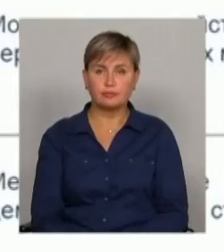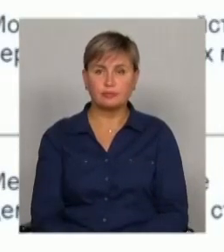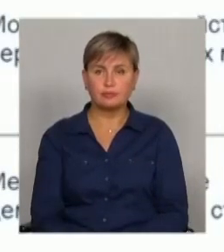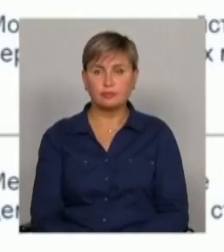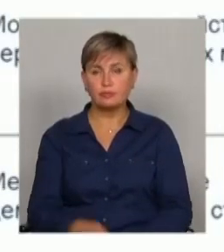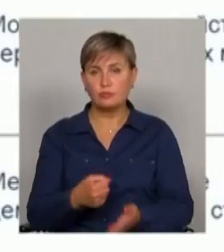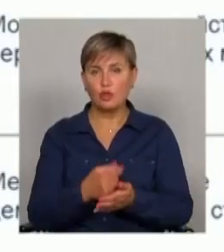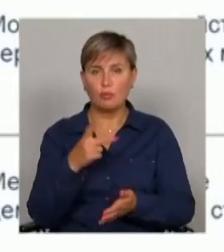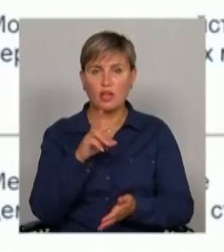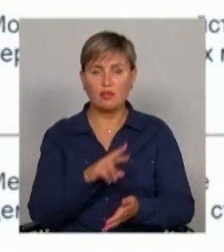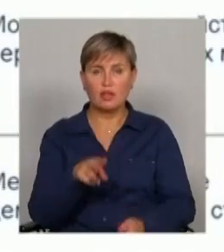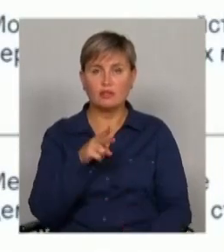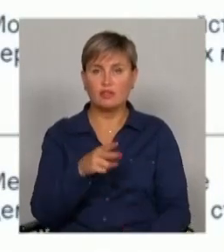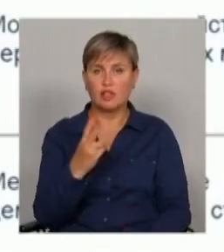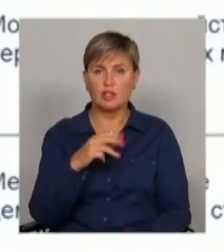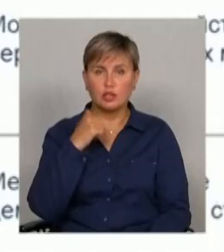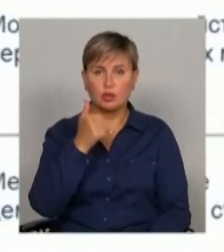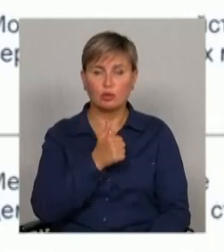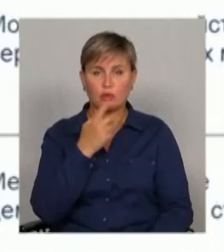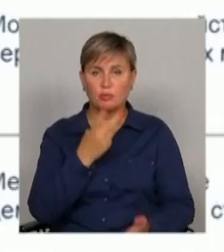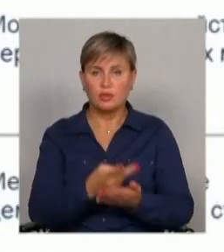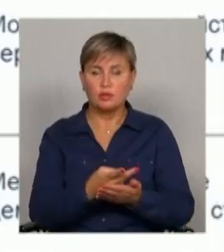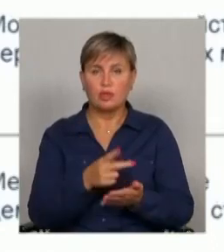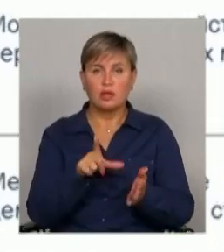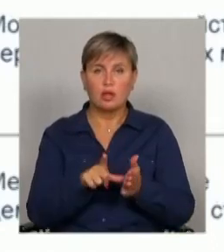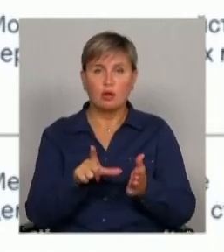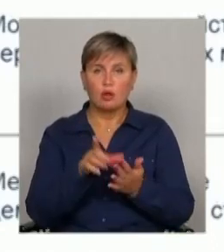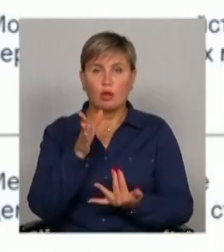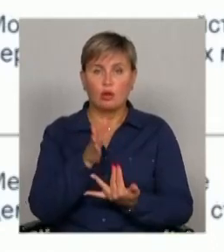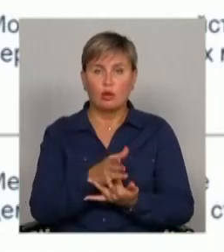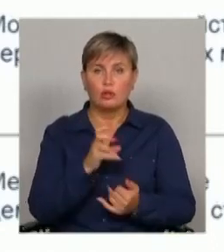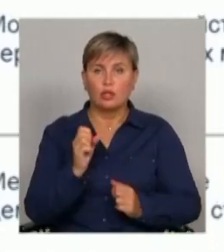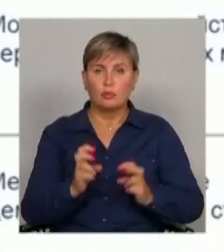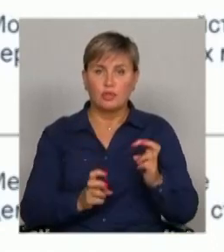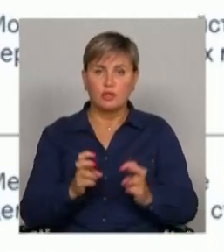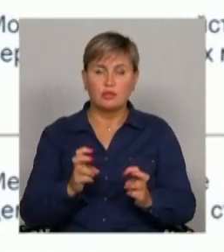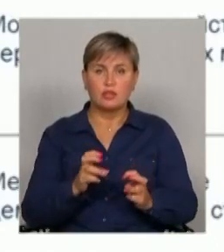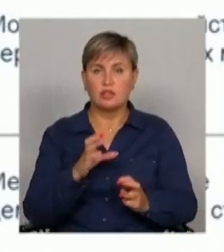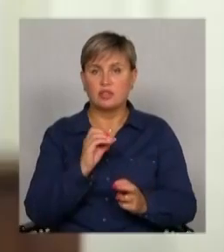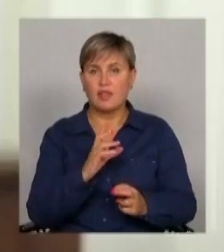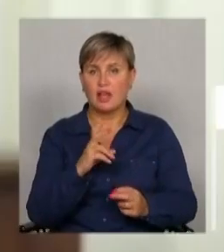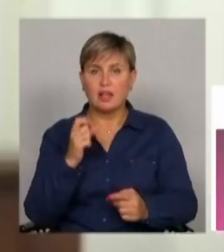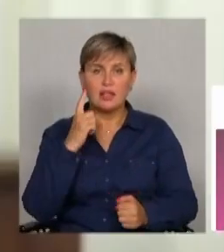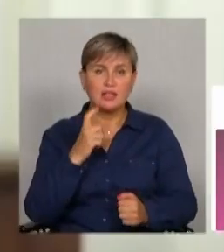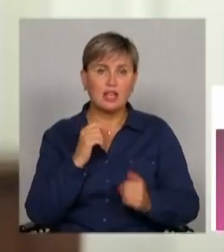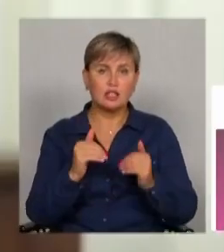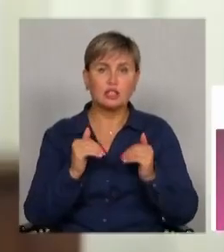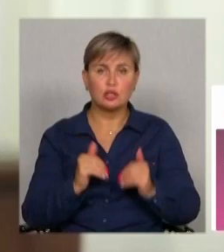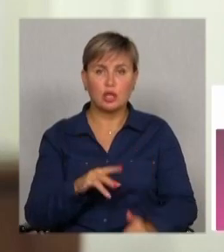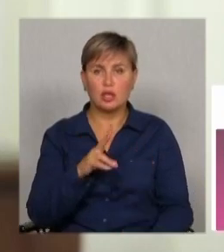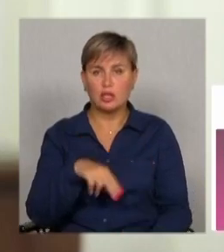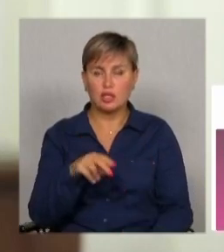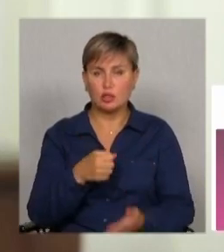До 1 января 2023 года предусмотрены налоговые льготы на производство свекловичного сахара снижением НДС